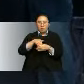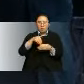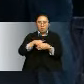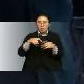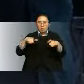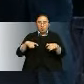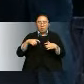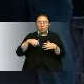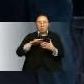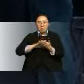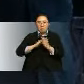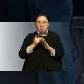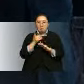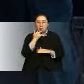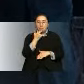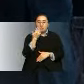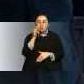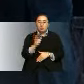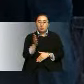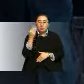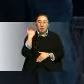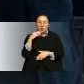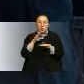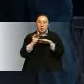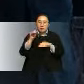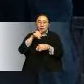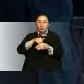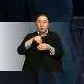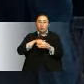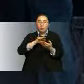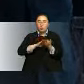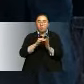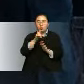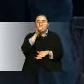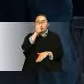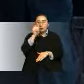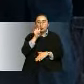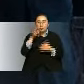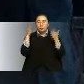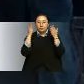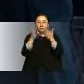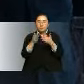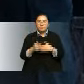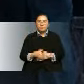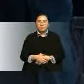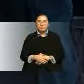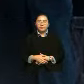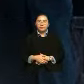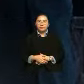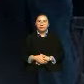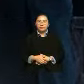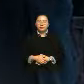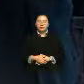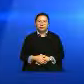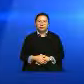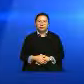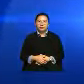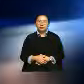표심이 크게 변하지 않았지만 지난 지방선거 이후 변화가 있을지 관심이 모아집니다. 첫 소식 신승훈